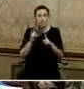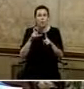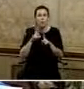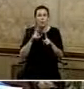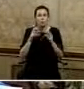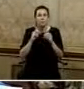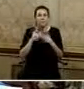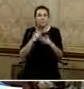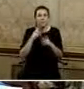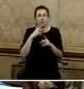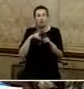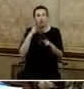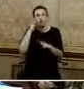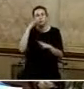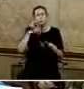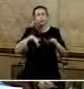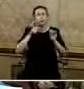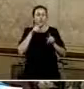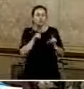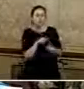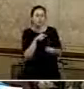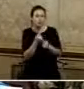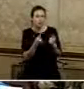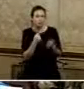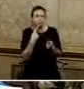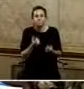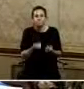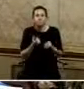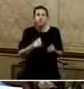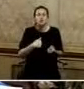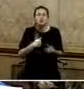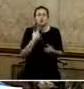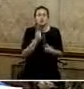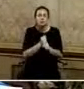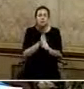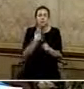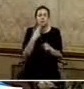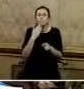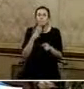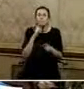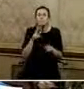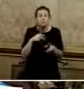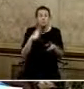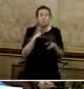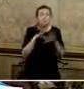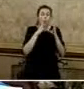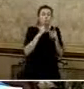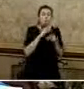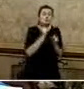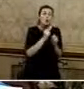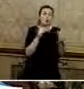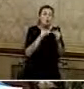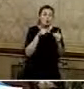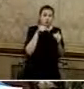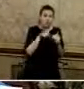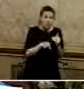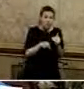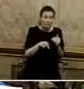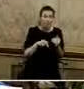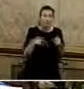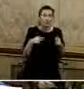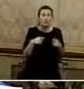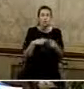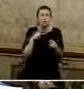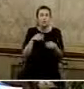u budućnosti, teško nam je to podržati u natoči tome što se načinom možemo složiti sa